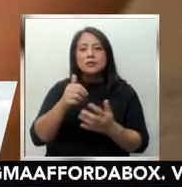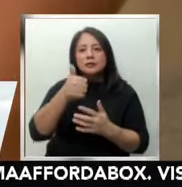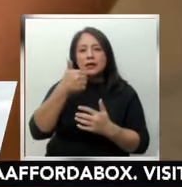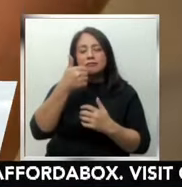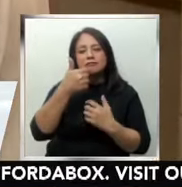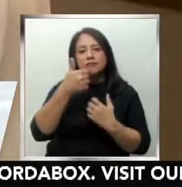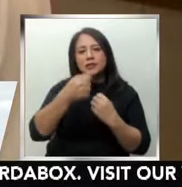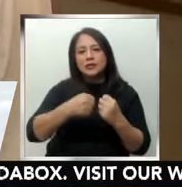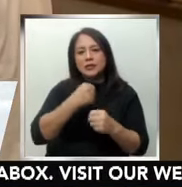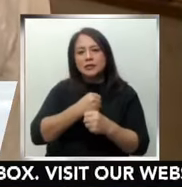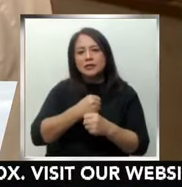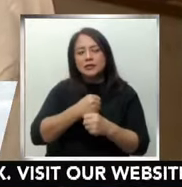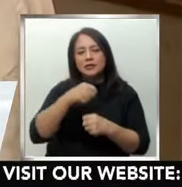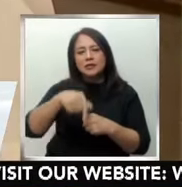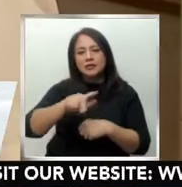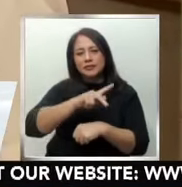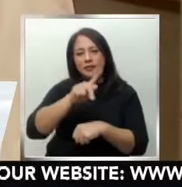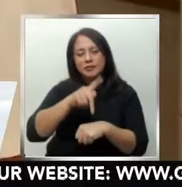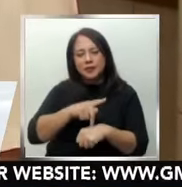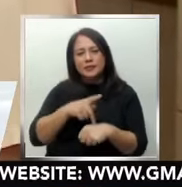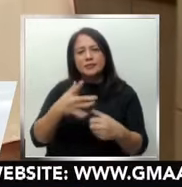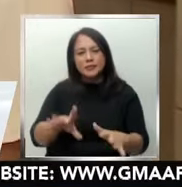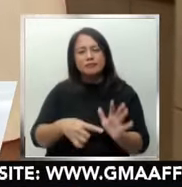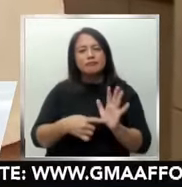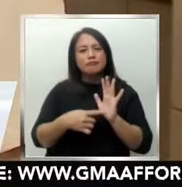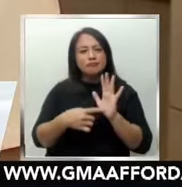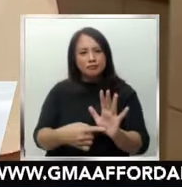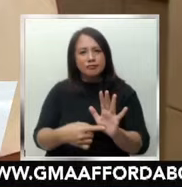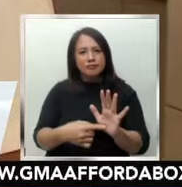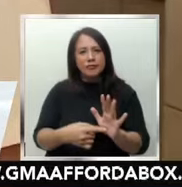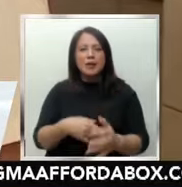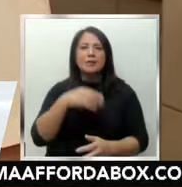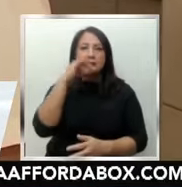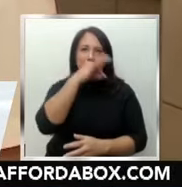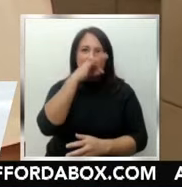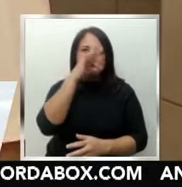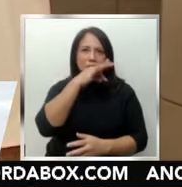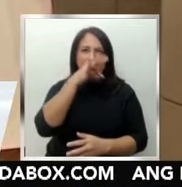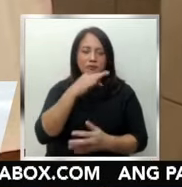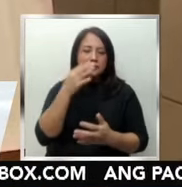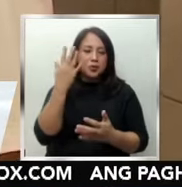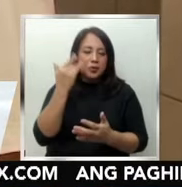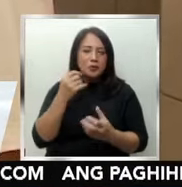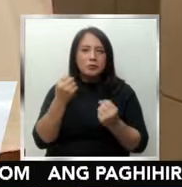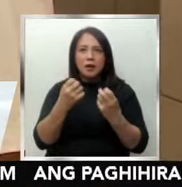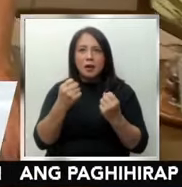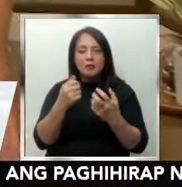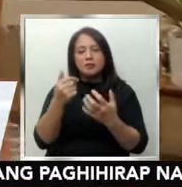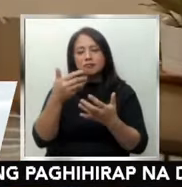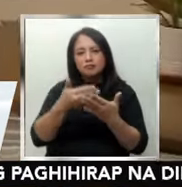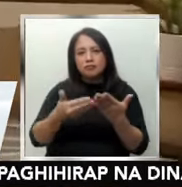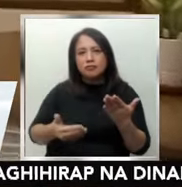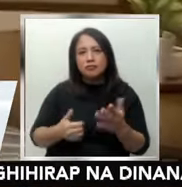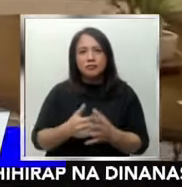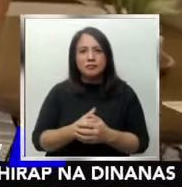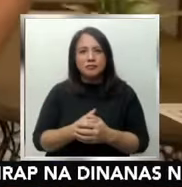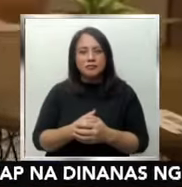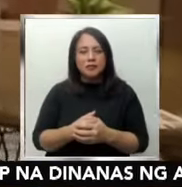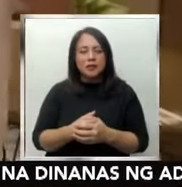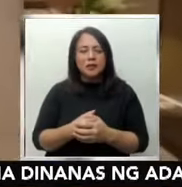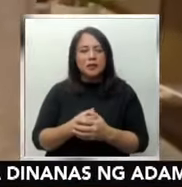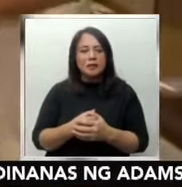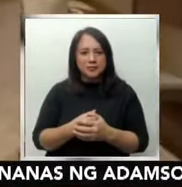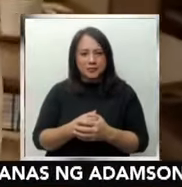sa Pilipinas naipakita naman niyang mas Pilipino pa nga siya marahil sa maraming bagay para sa gme